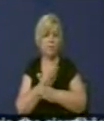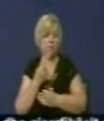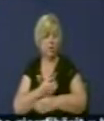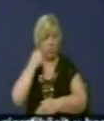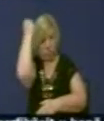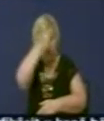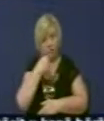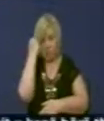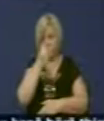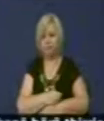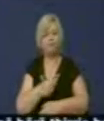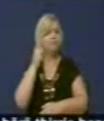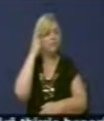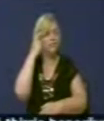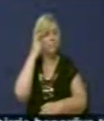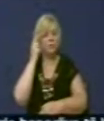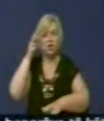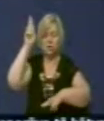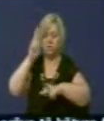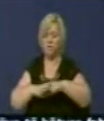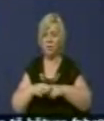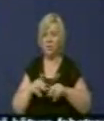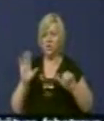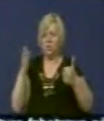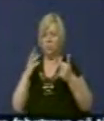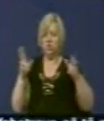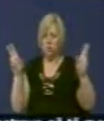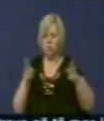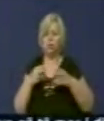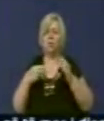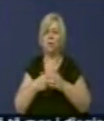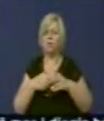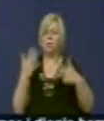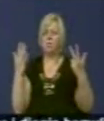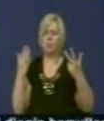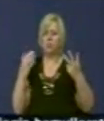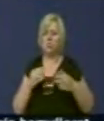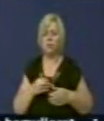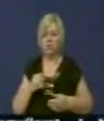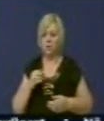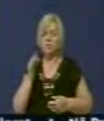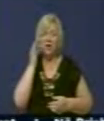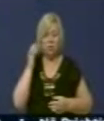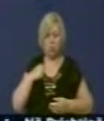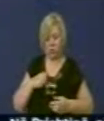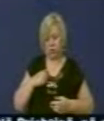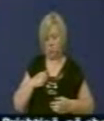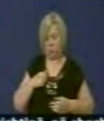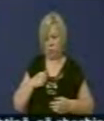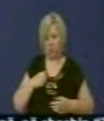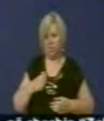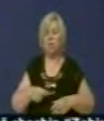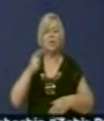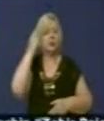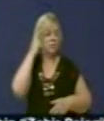antarësimit në Bashkimin Evropian. Kosova sot është larg antarësimit në OKB dhe BE, po aq sa ishte në vitin kur u shpall e